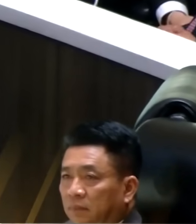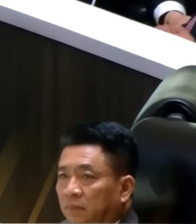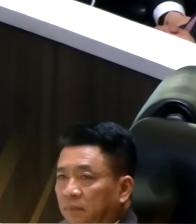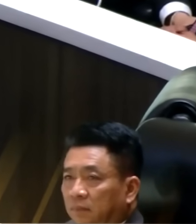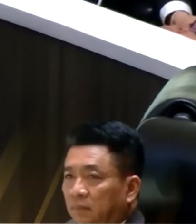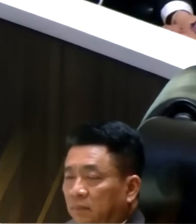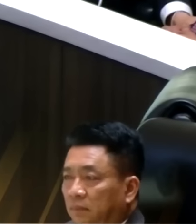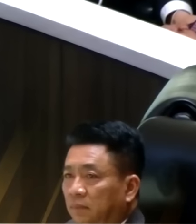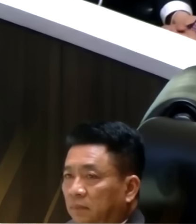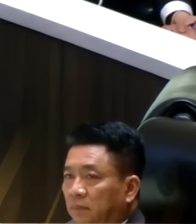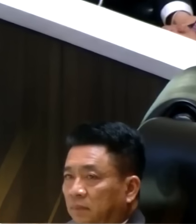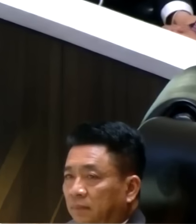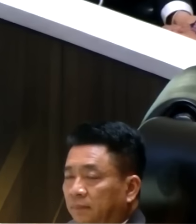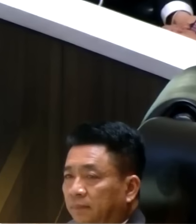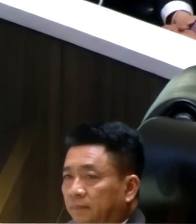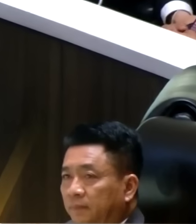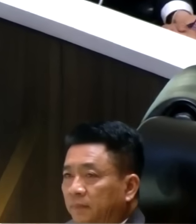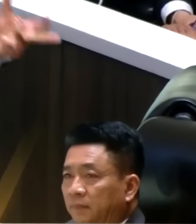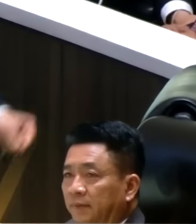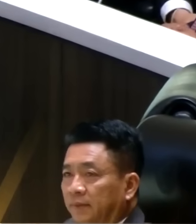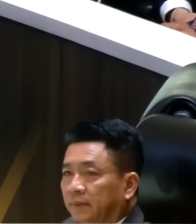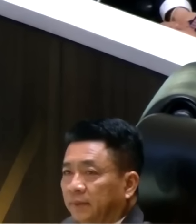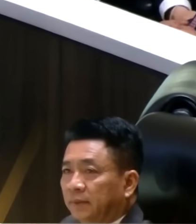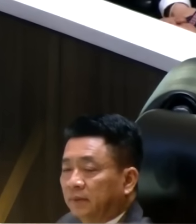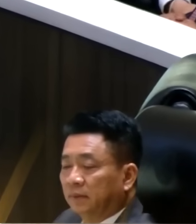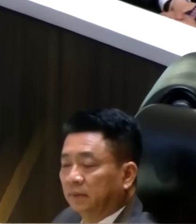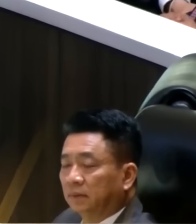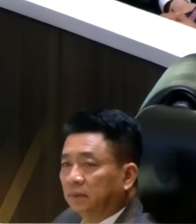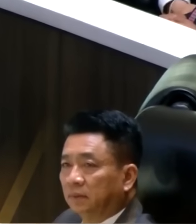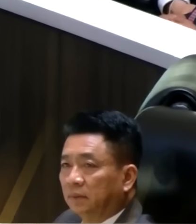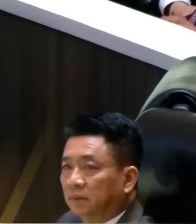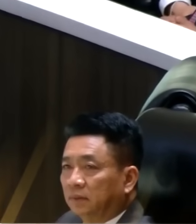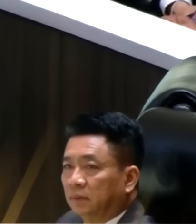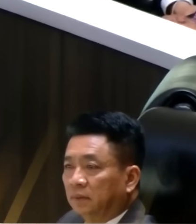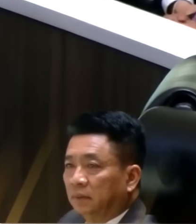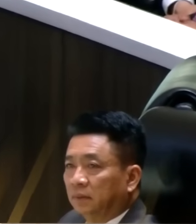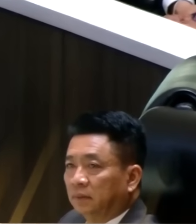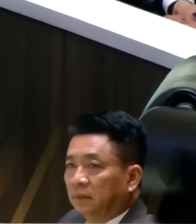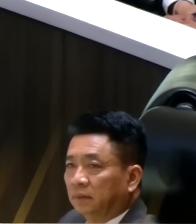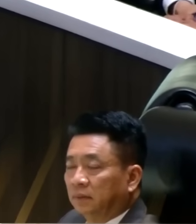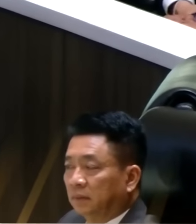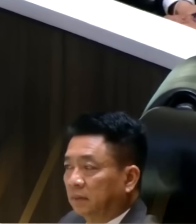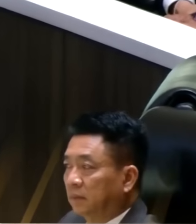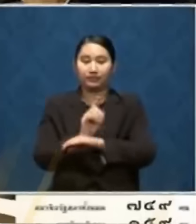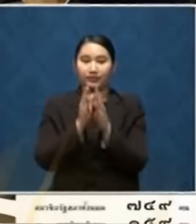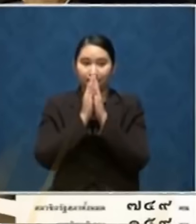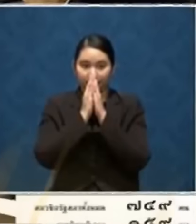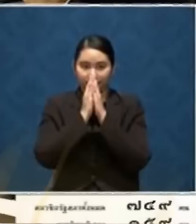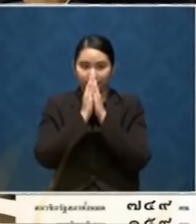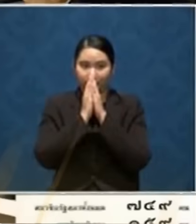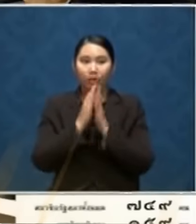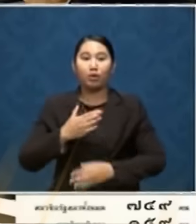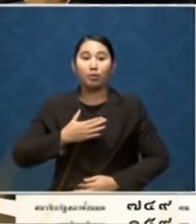ครูวิชาเป็นคดีเด็ดนายกรัฐมนตรีคนเดียวนะครับไม่มีพรรคการเมืองอื่นเสนอแข่งคุณหมอ